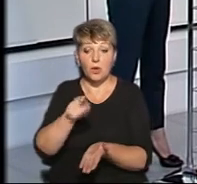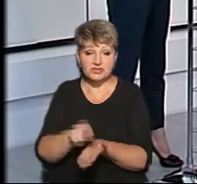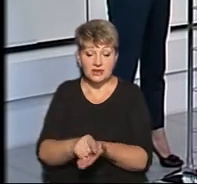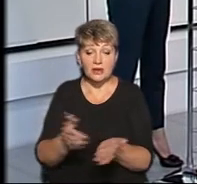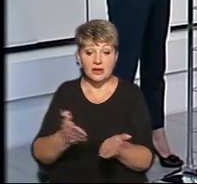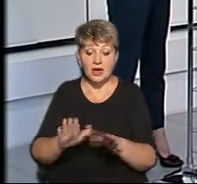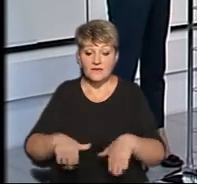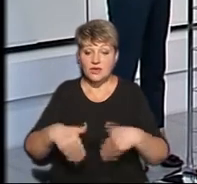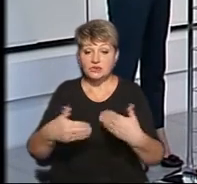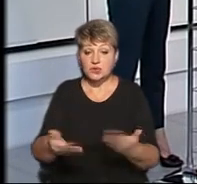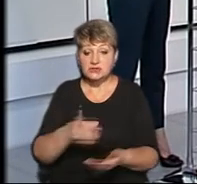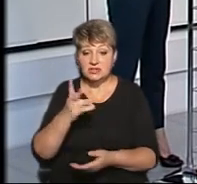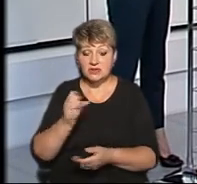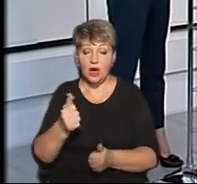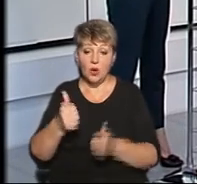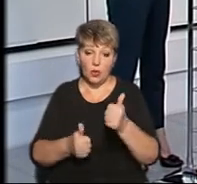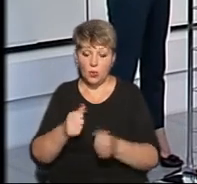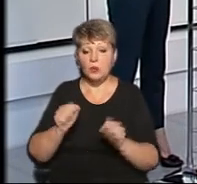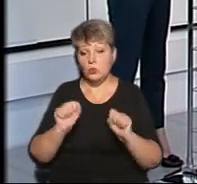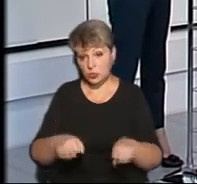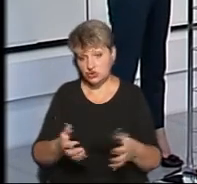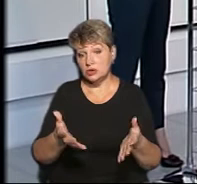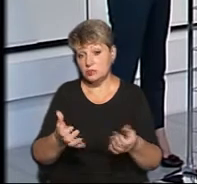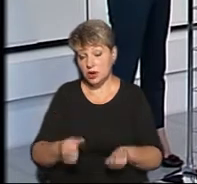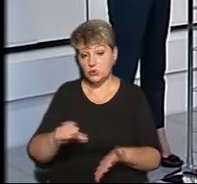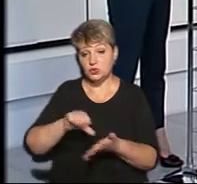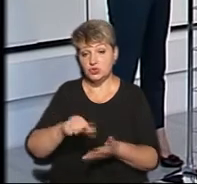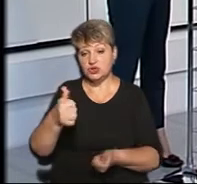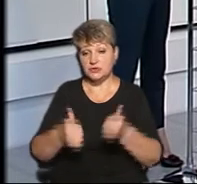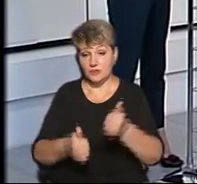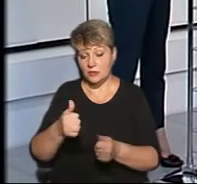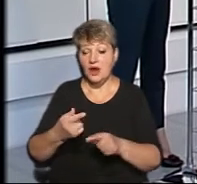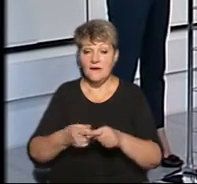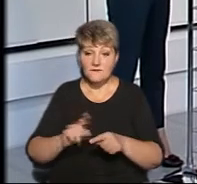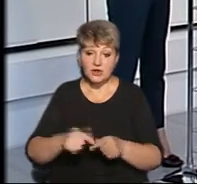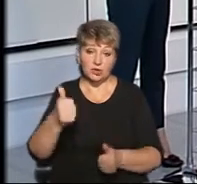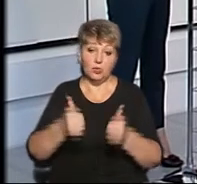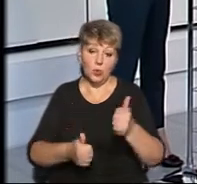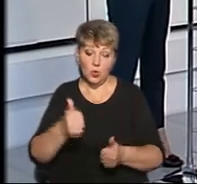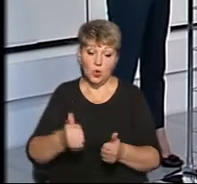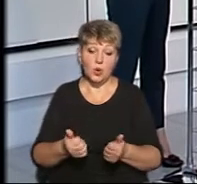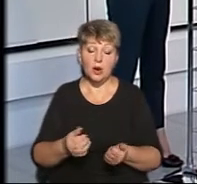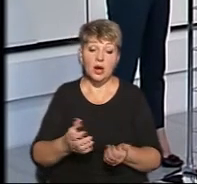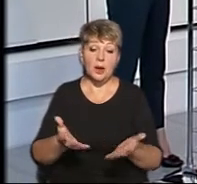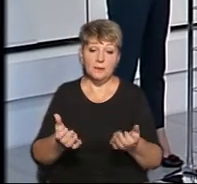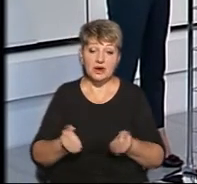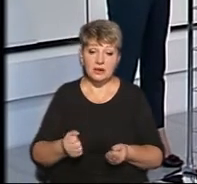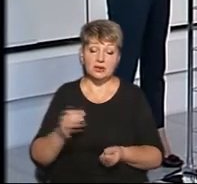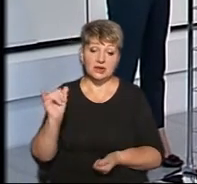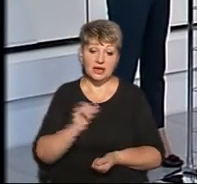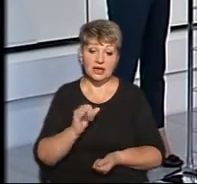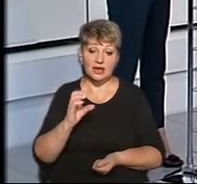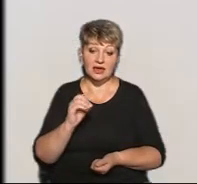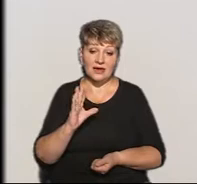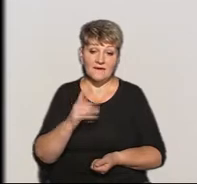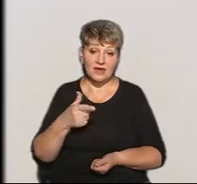яка виноситься на конкурс, вона може брати участь в конкурсі. В цьому конкурсі, до речі, брав і пан Євген.